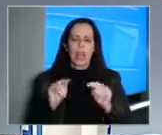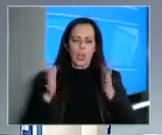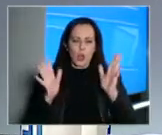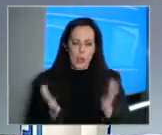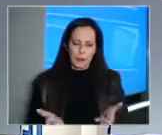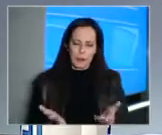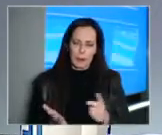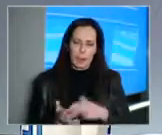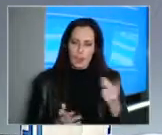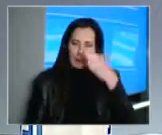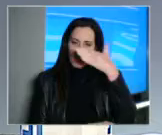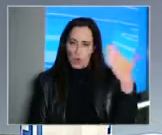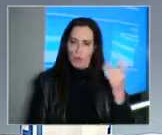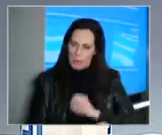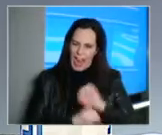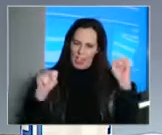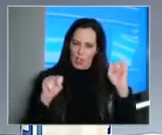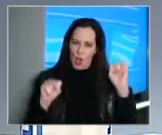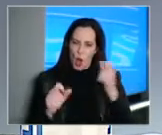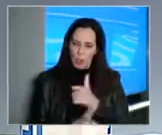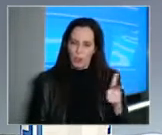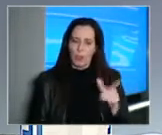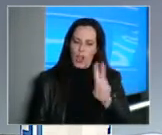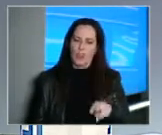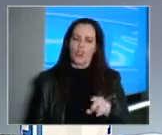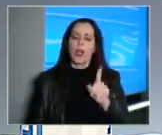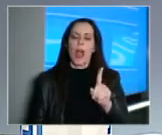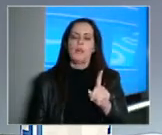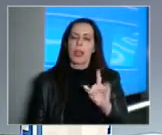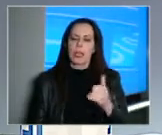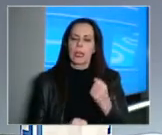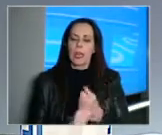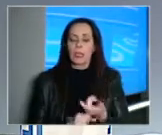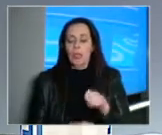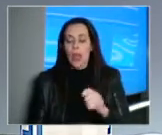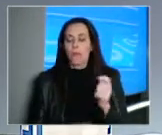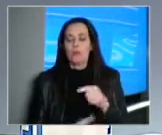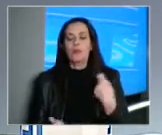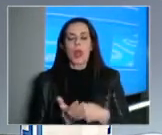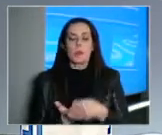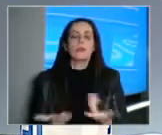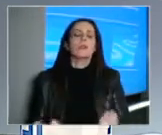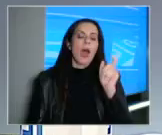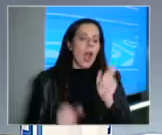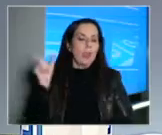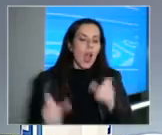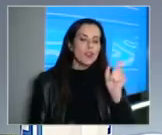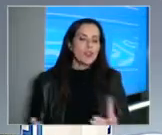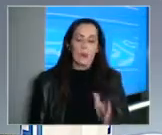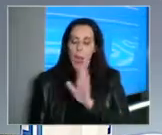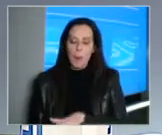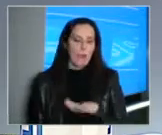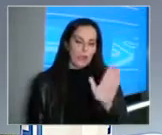יותר מדי, כי הרי הם שתי מדינות גרעיניות, אבל כן להקיז איזשהו דם, ומי שמשלם את המחיר זה האנשים בשני